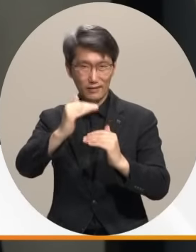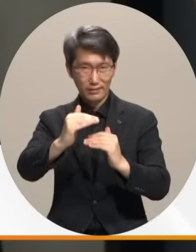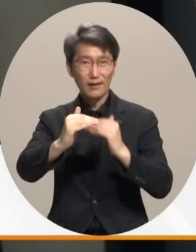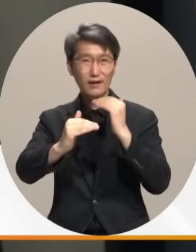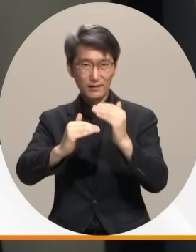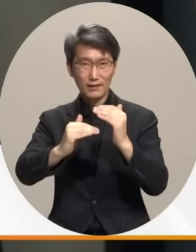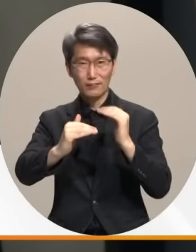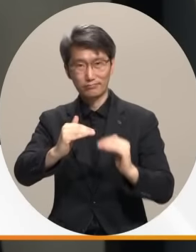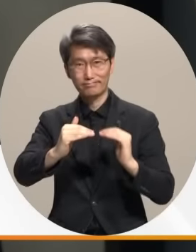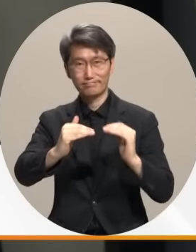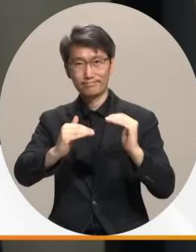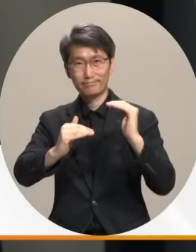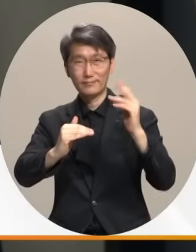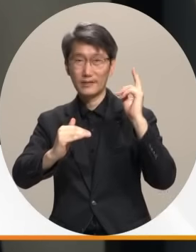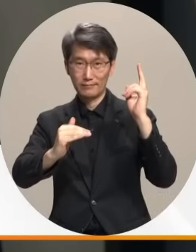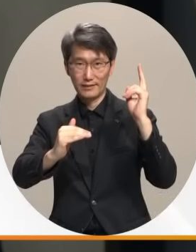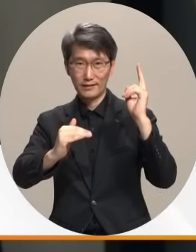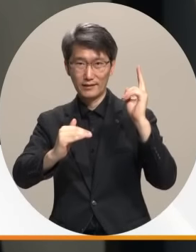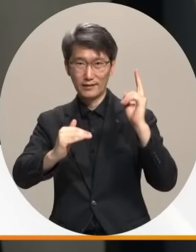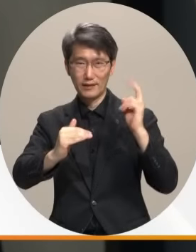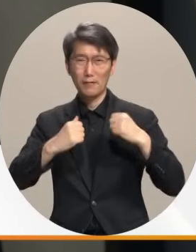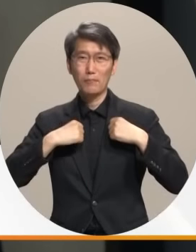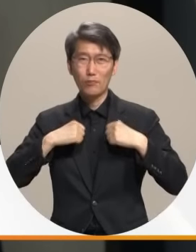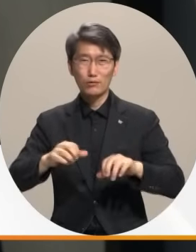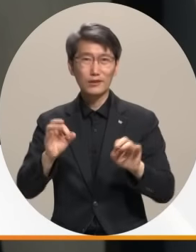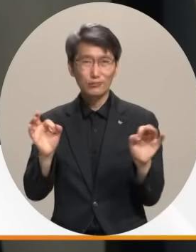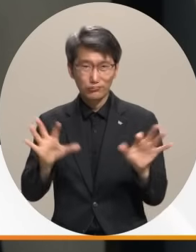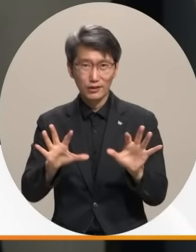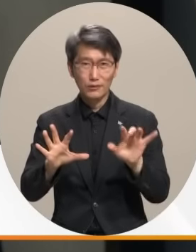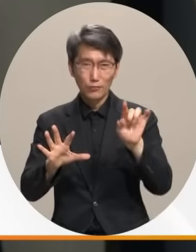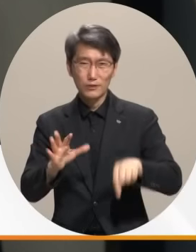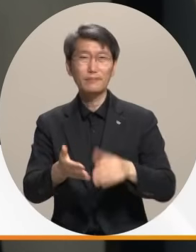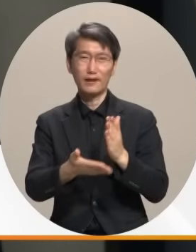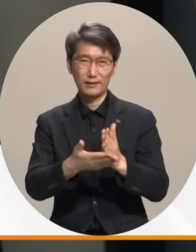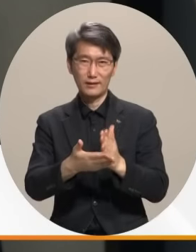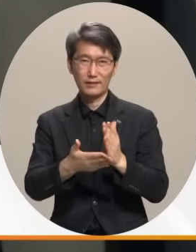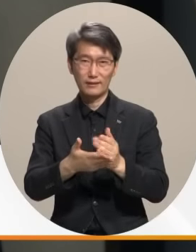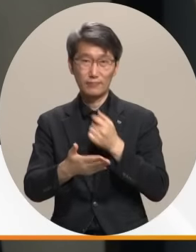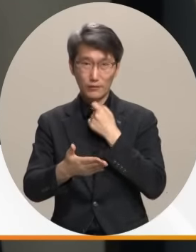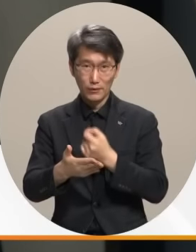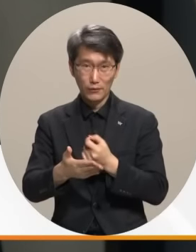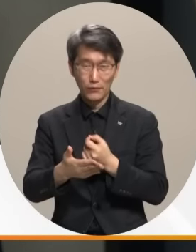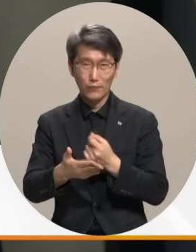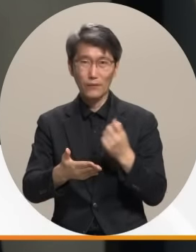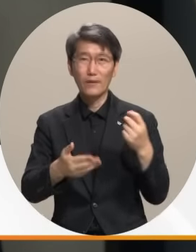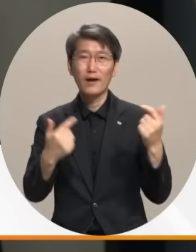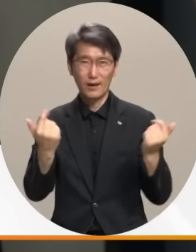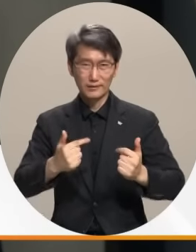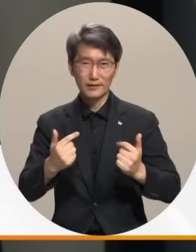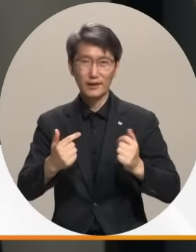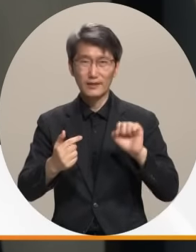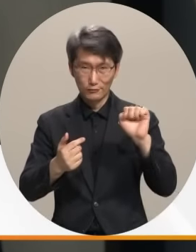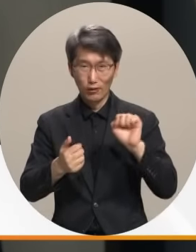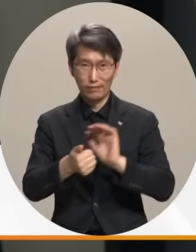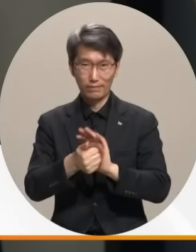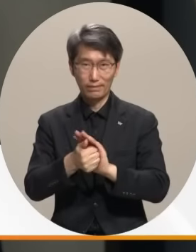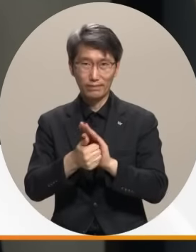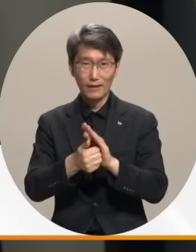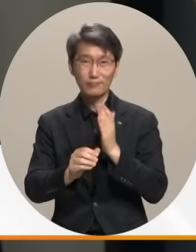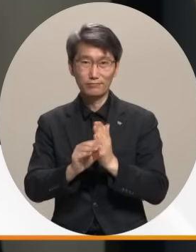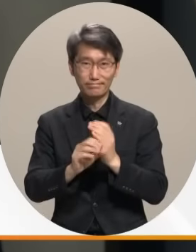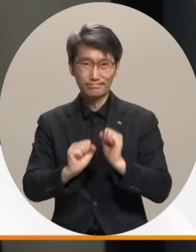점점 올라가고 있을 텐데 포기하는 순간이 오지 않길 바라면서 항상 응원하고